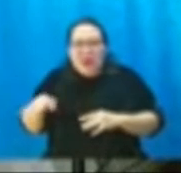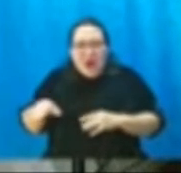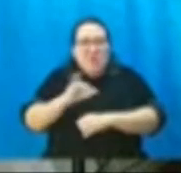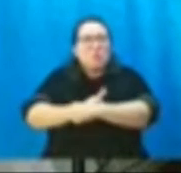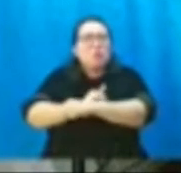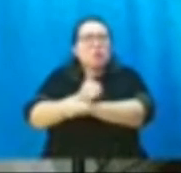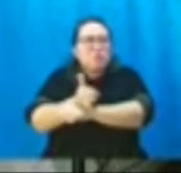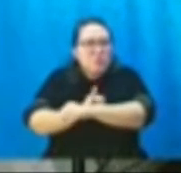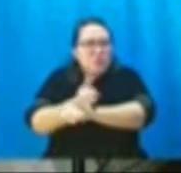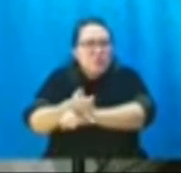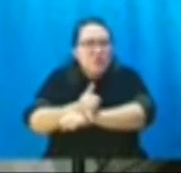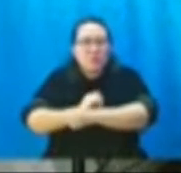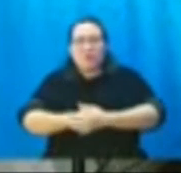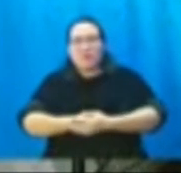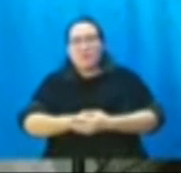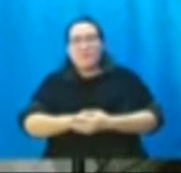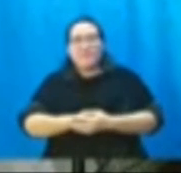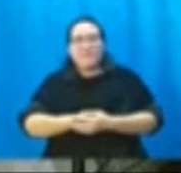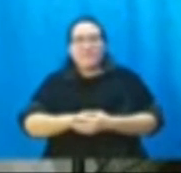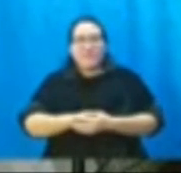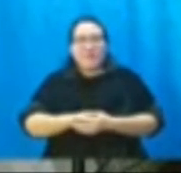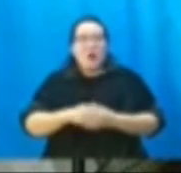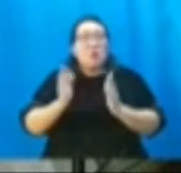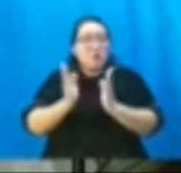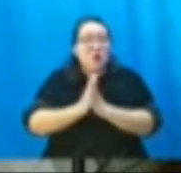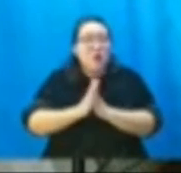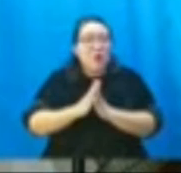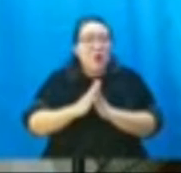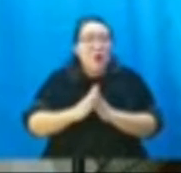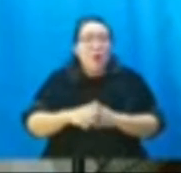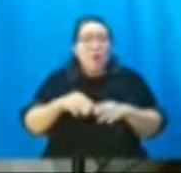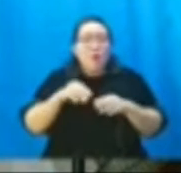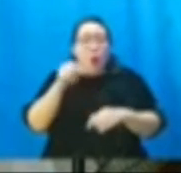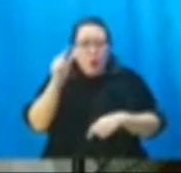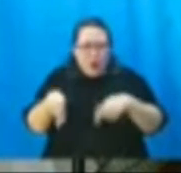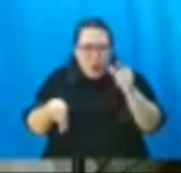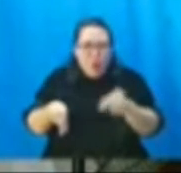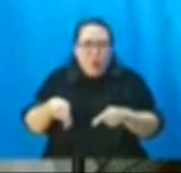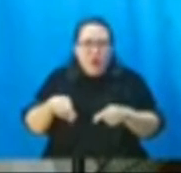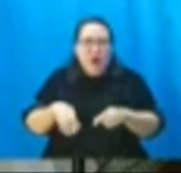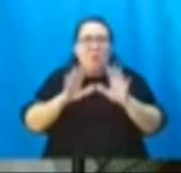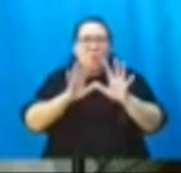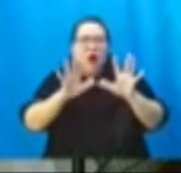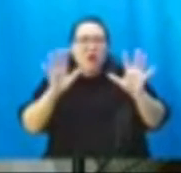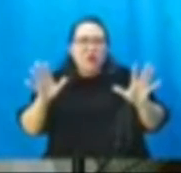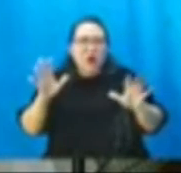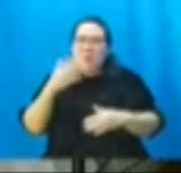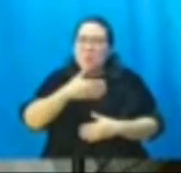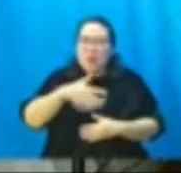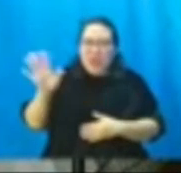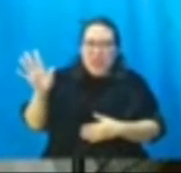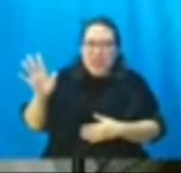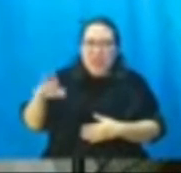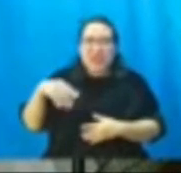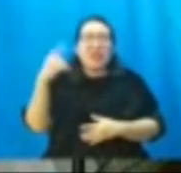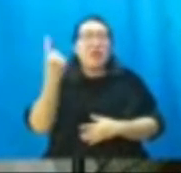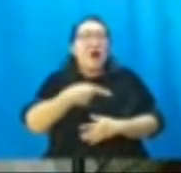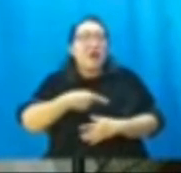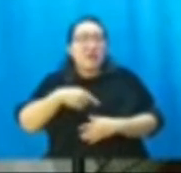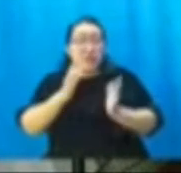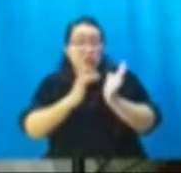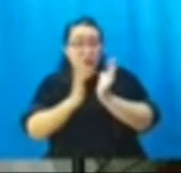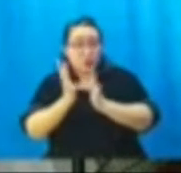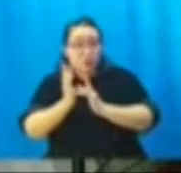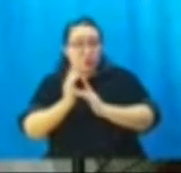Hai banyak sekali yang lalu pulang meninggalkan Yesus alasannya adalah mereka datang mencari